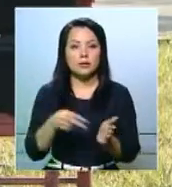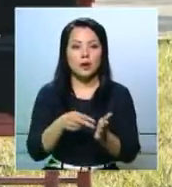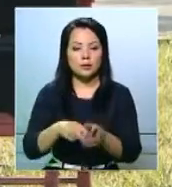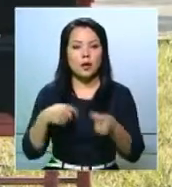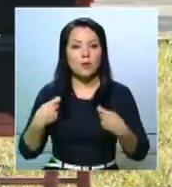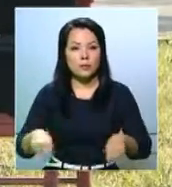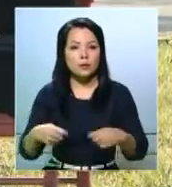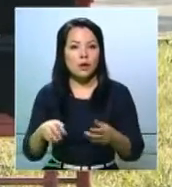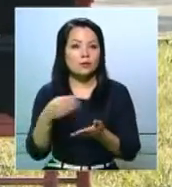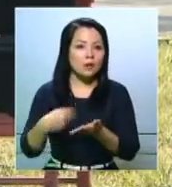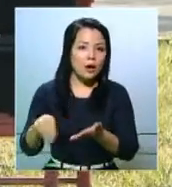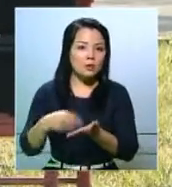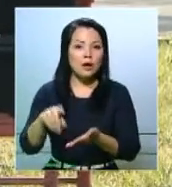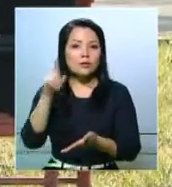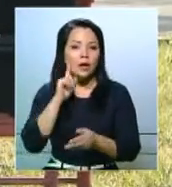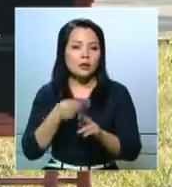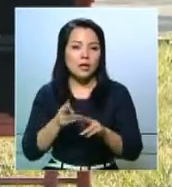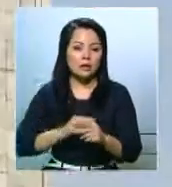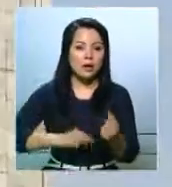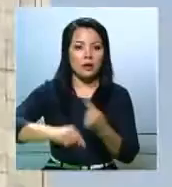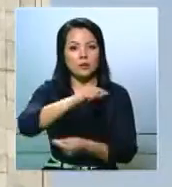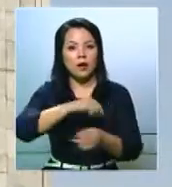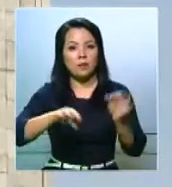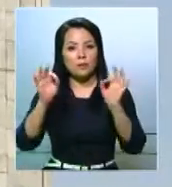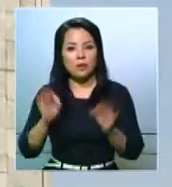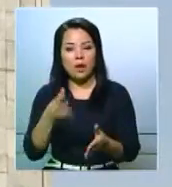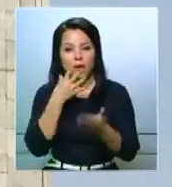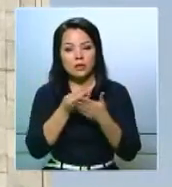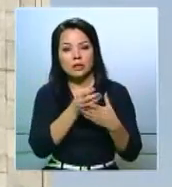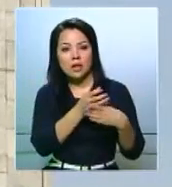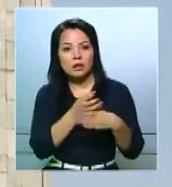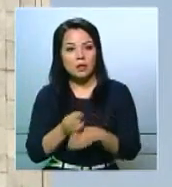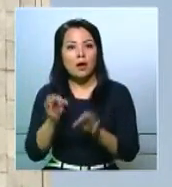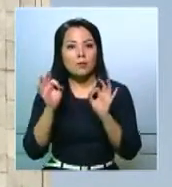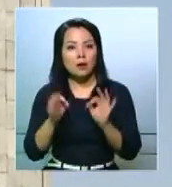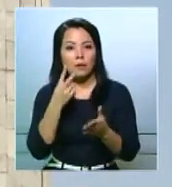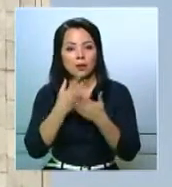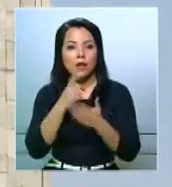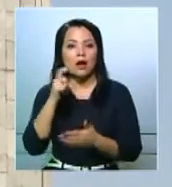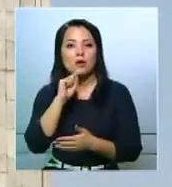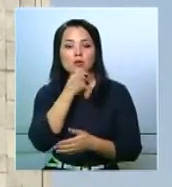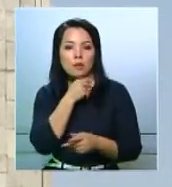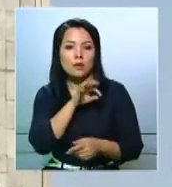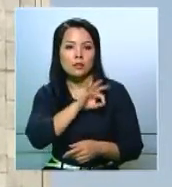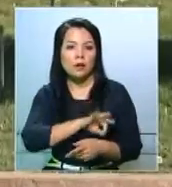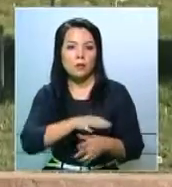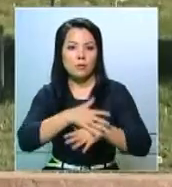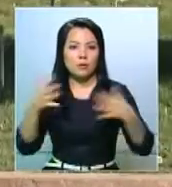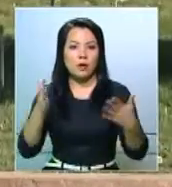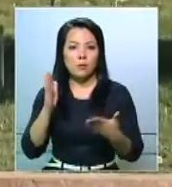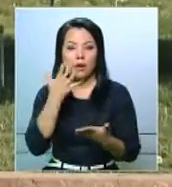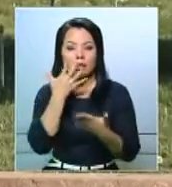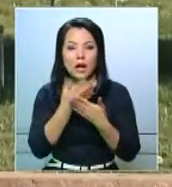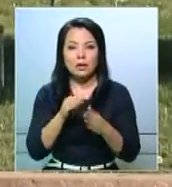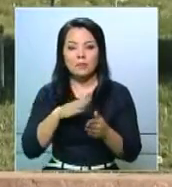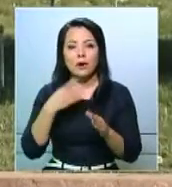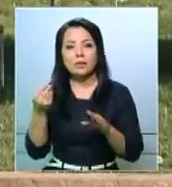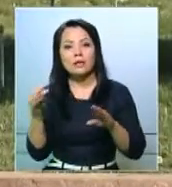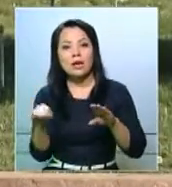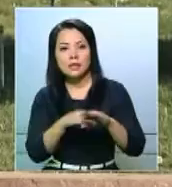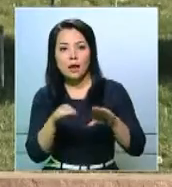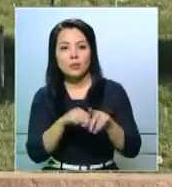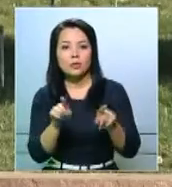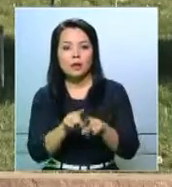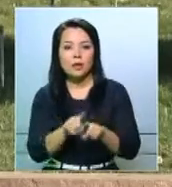ұлттық валюта нығайып, сыртқы қаржылық жағдайдың әсері азаяды. Қырғыз экономистерінің пікіріне сүйенсек, теңгемен салынған депозиттер